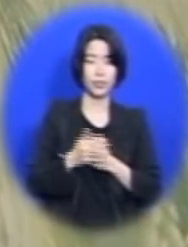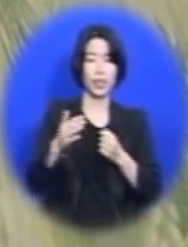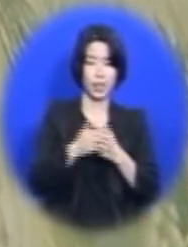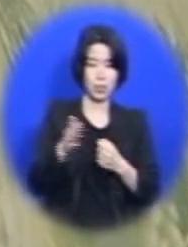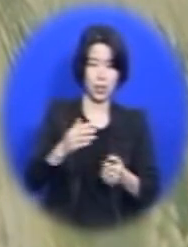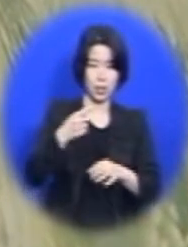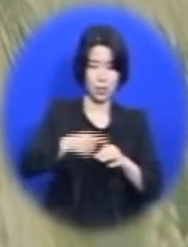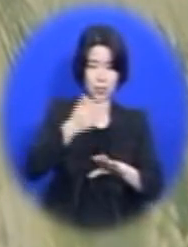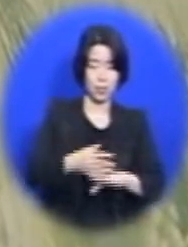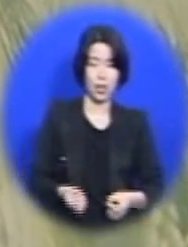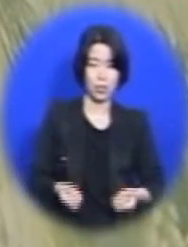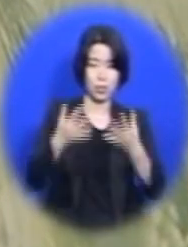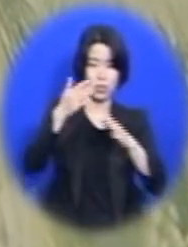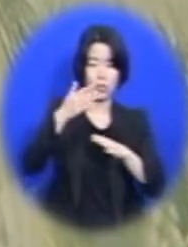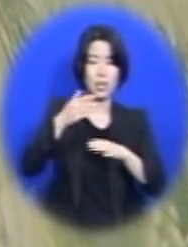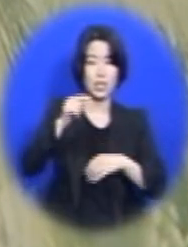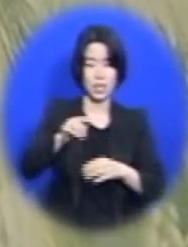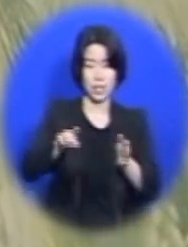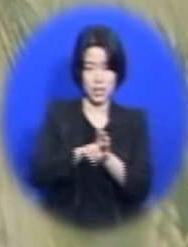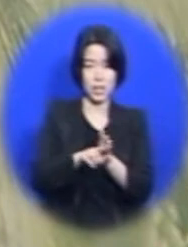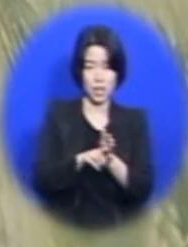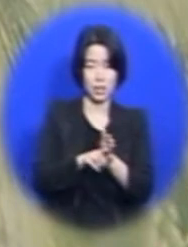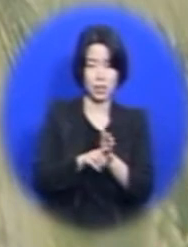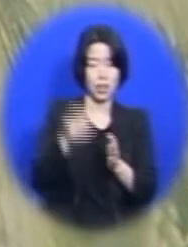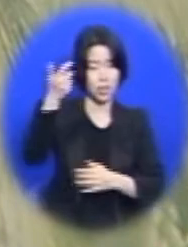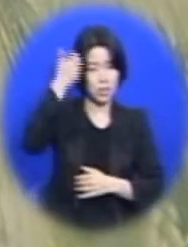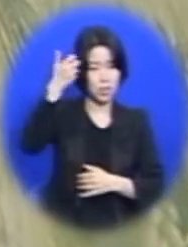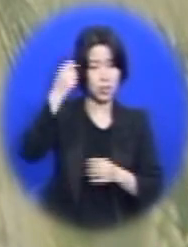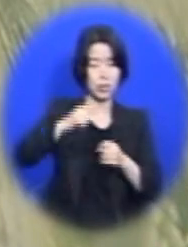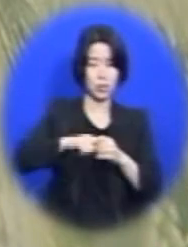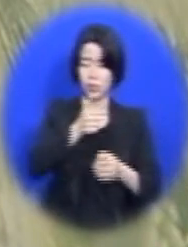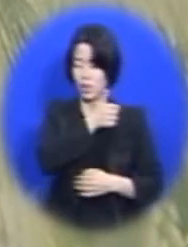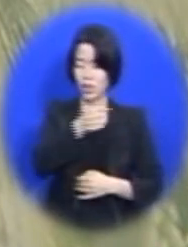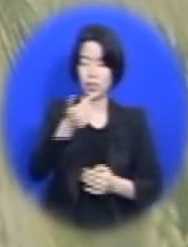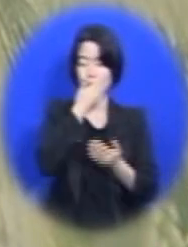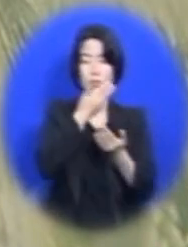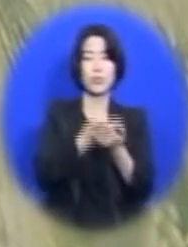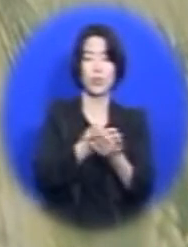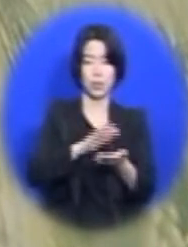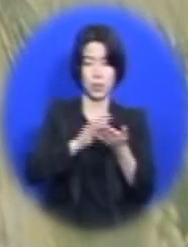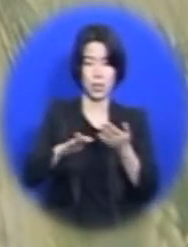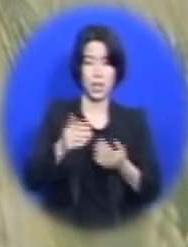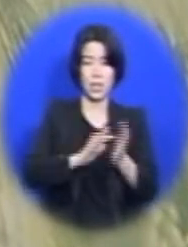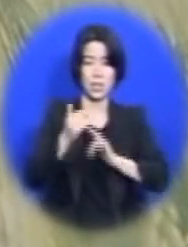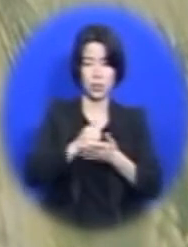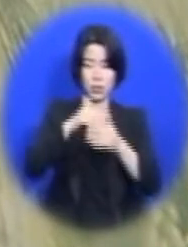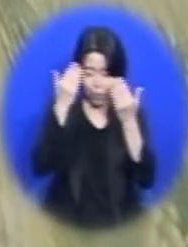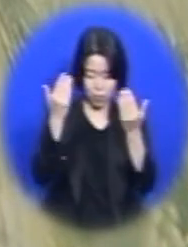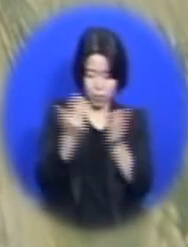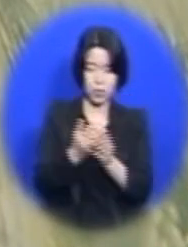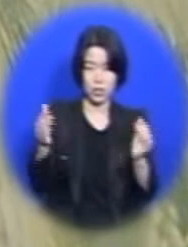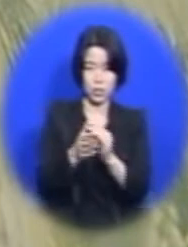그래서 맥주절, 맥주감사주일 신앙은 영적으로도 대단히 중요합니다. 예수님과 온전한